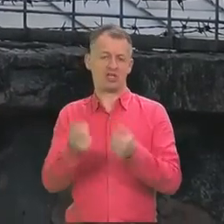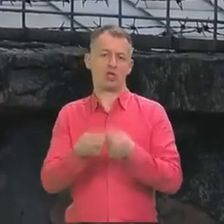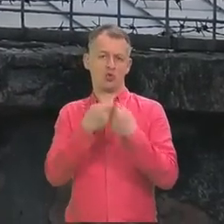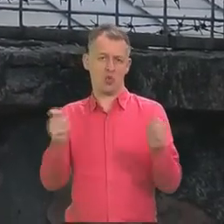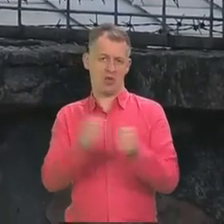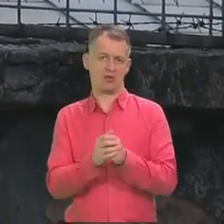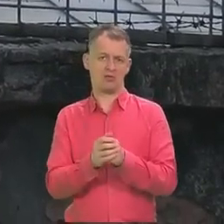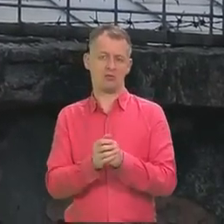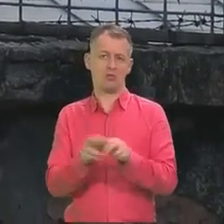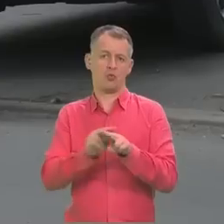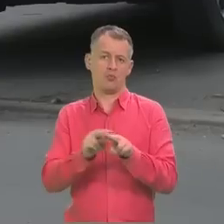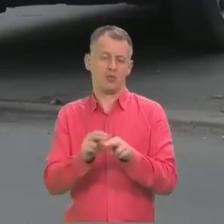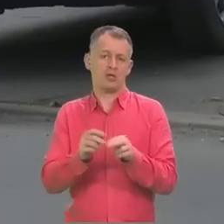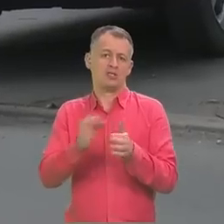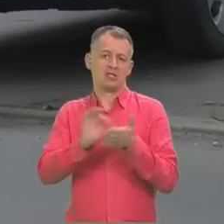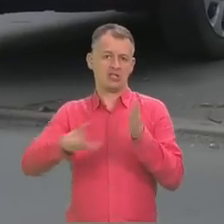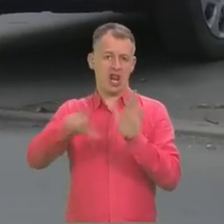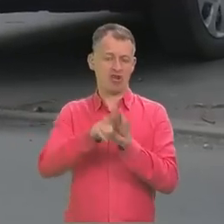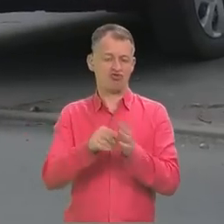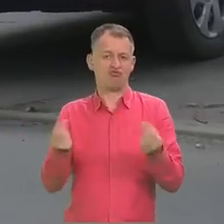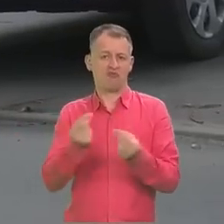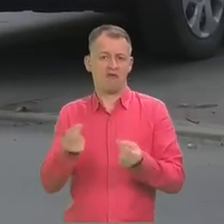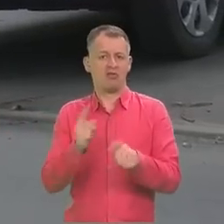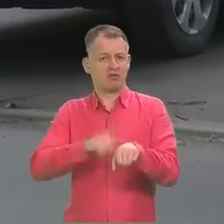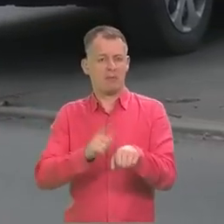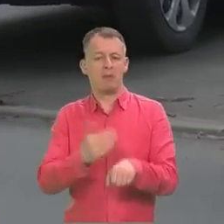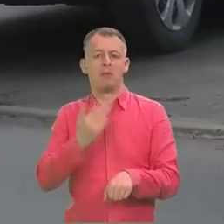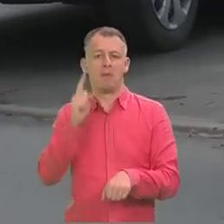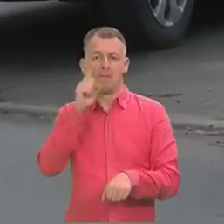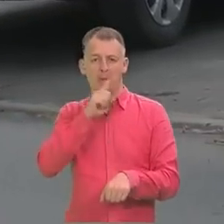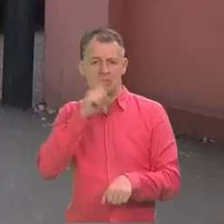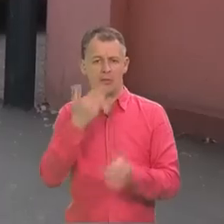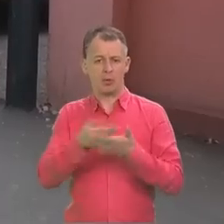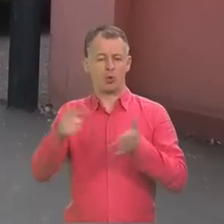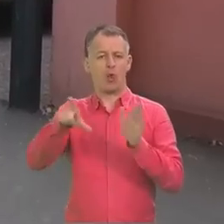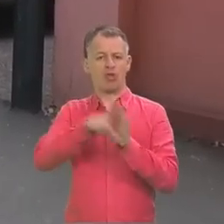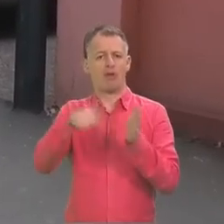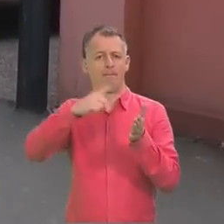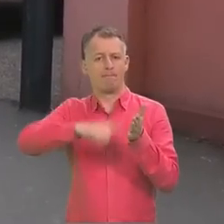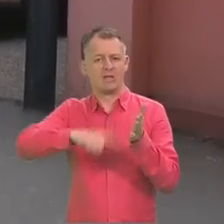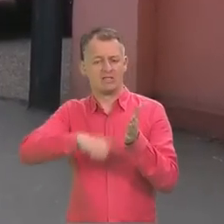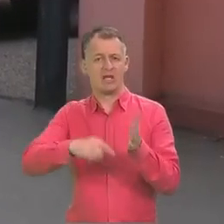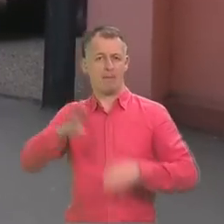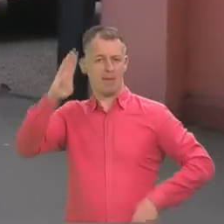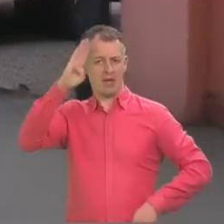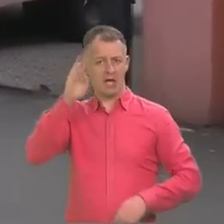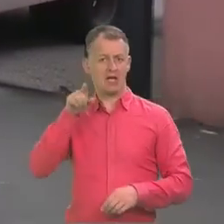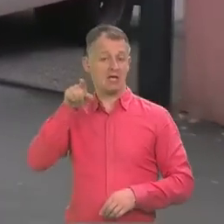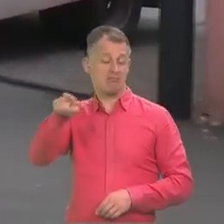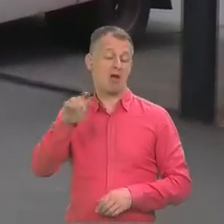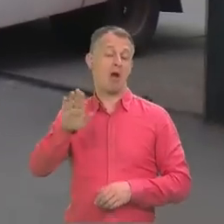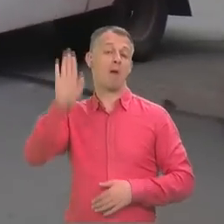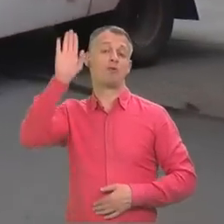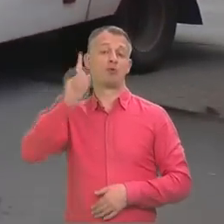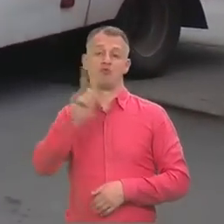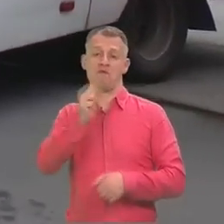Suntem mințiți de ceva vreme în privința legii pensiei militare. Ni s-a promis că nu se vor face